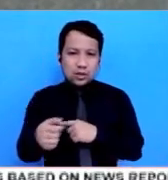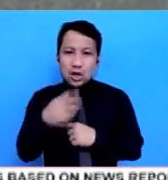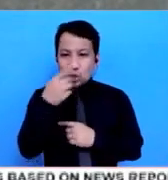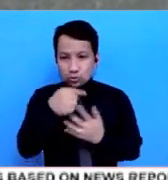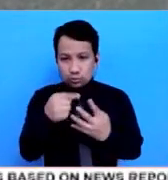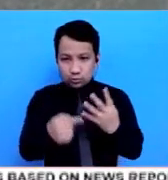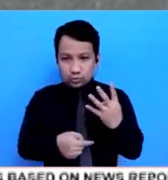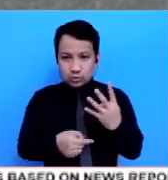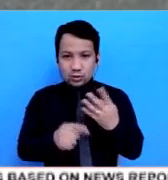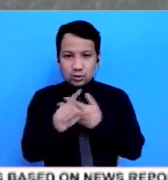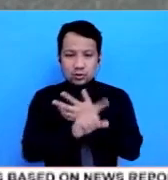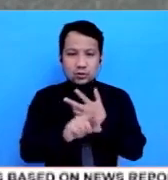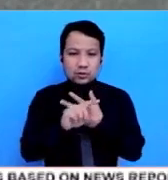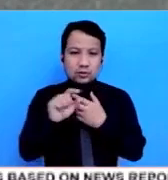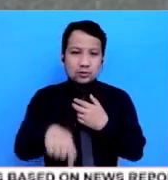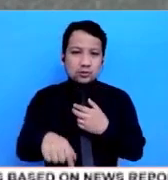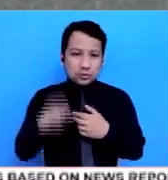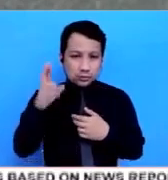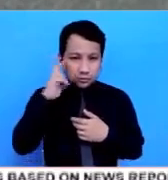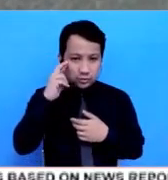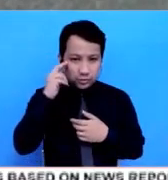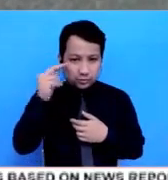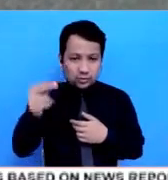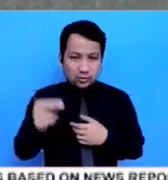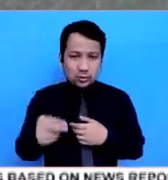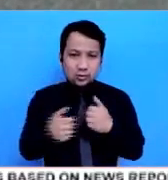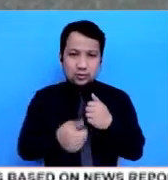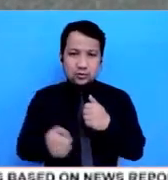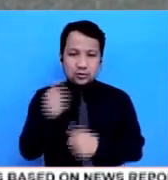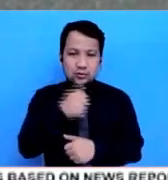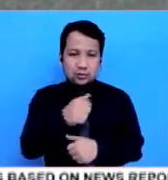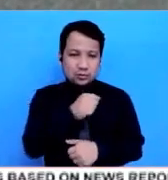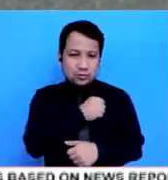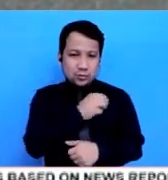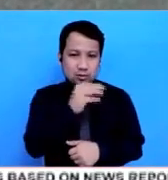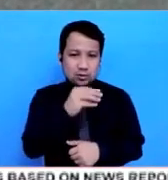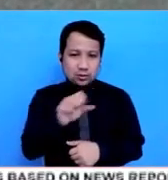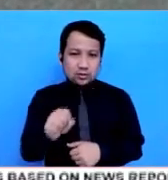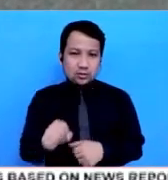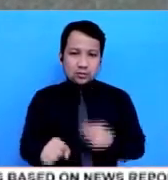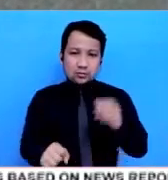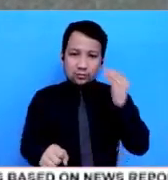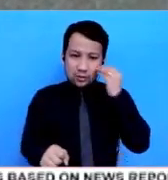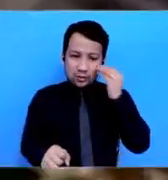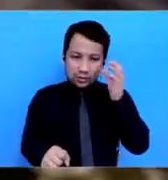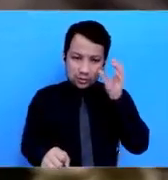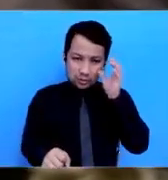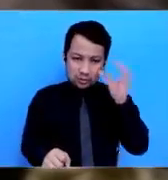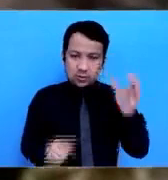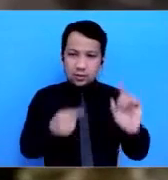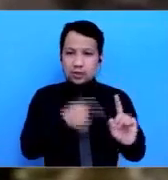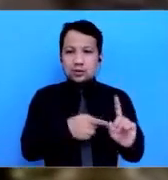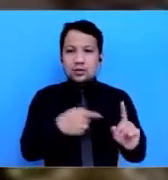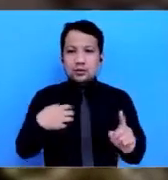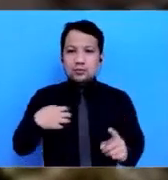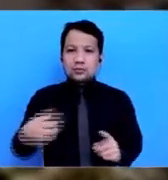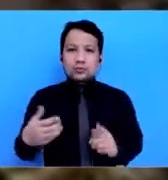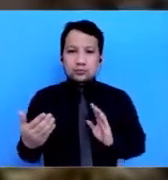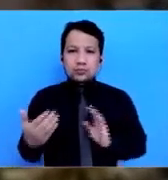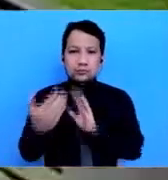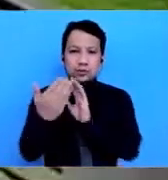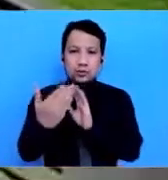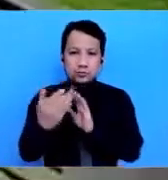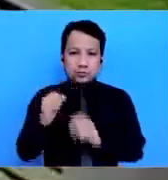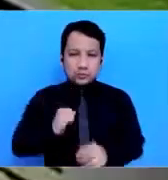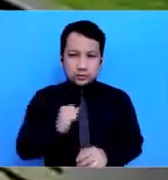Laguna Police Patrolman Roy Navarrete at Police Master Sergeant Michael Claveria. Sila ang mga pulis na humarap sa Senado na isinasangkot